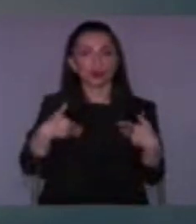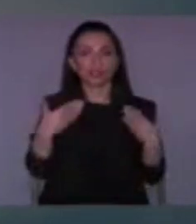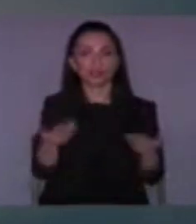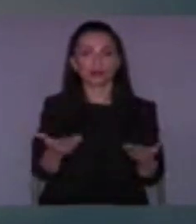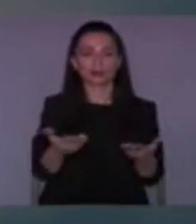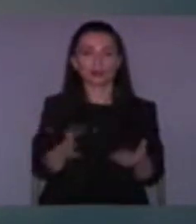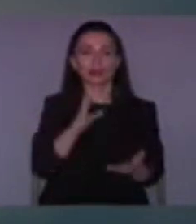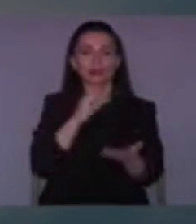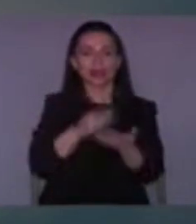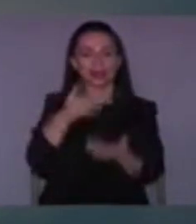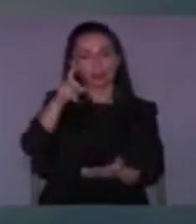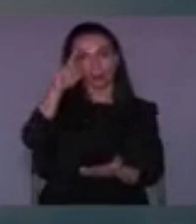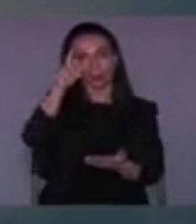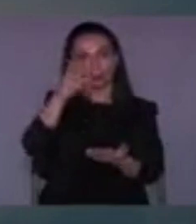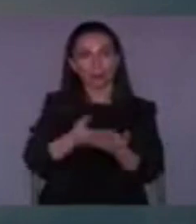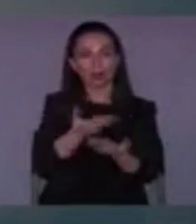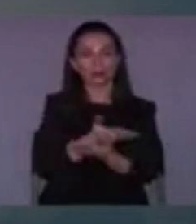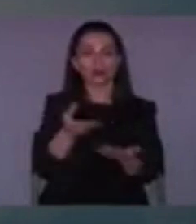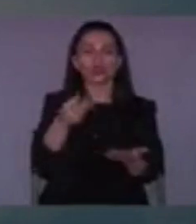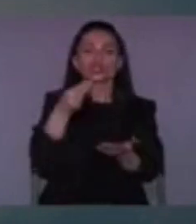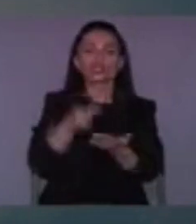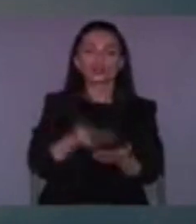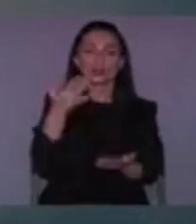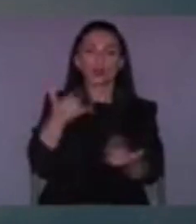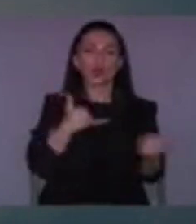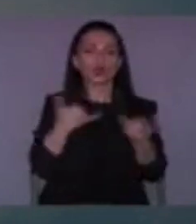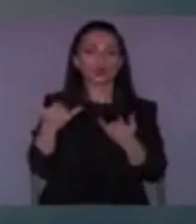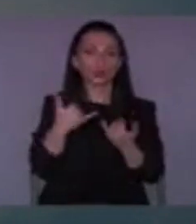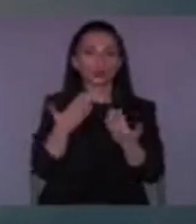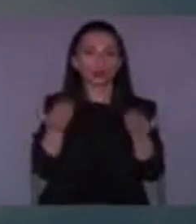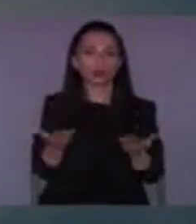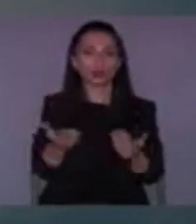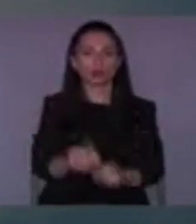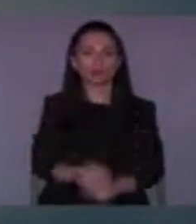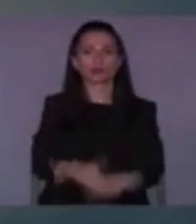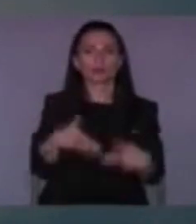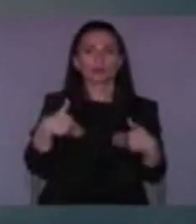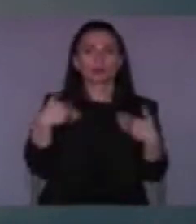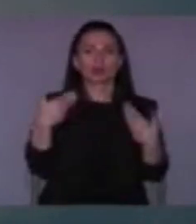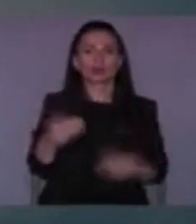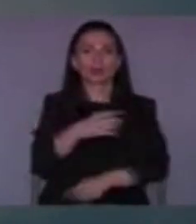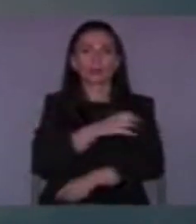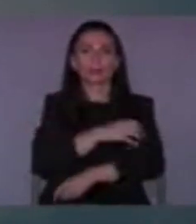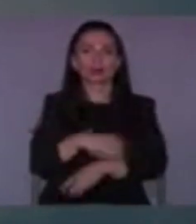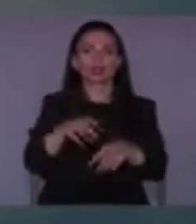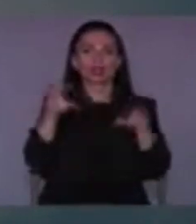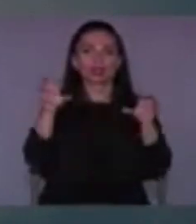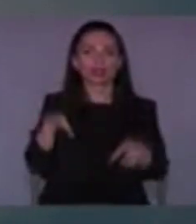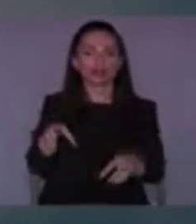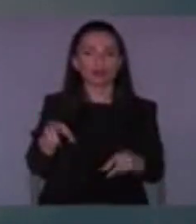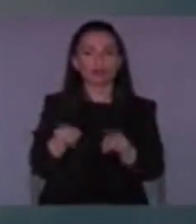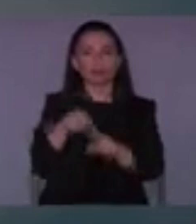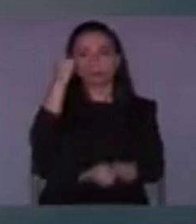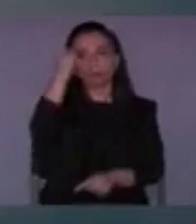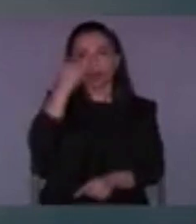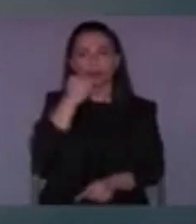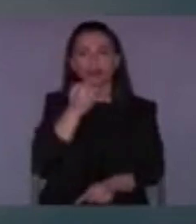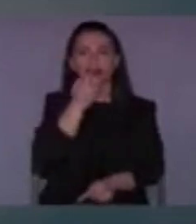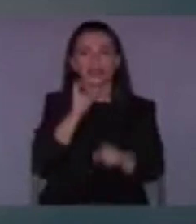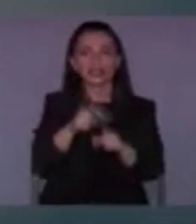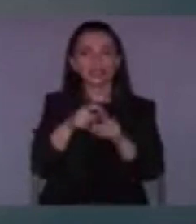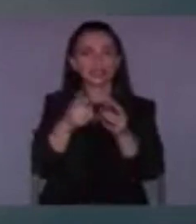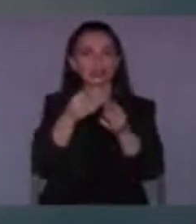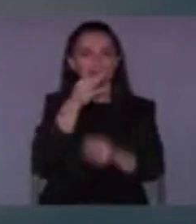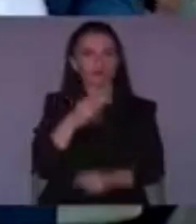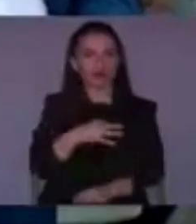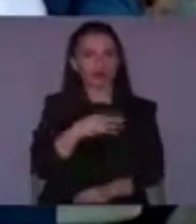მოგესალმებით, ქალბატონებო და ბატონებო, წვირფასო სტუმრებო. მივესალმები პარტიის თავმჯდომარეს და მადლობა ძალიან თბილი